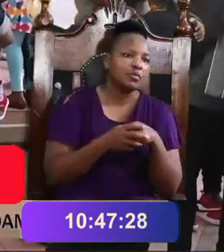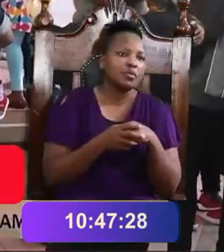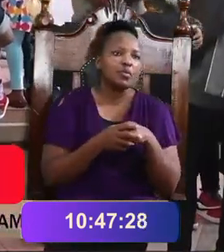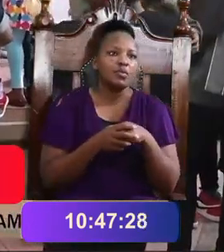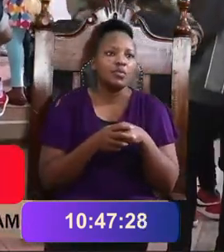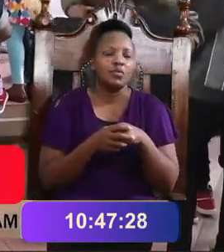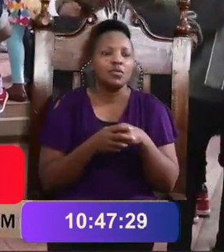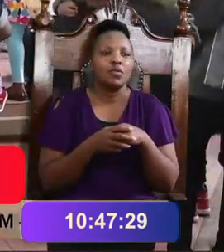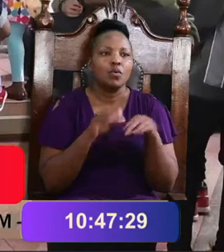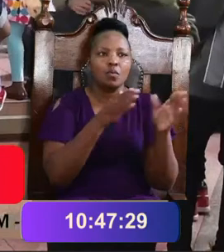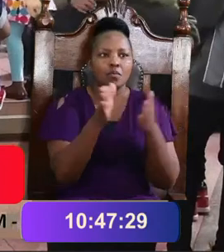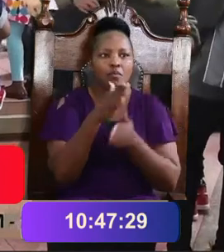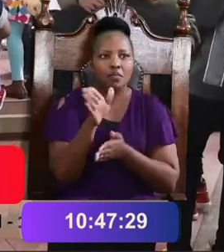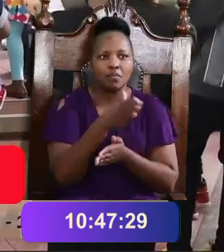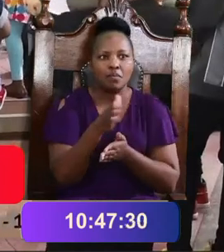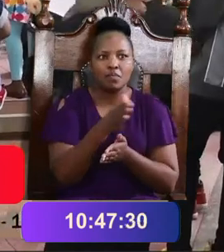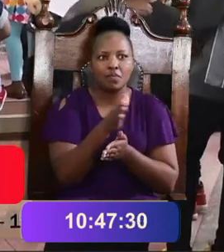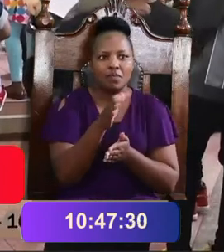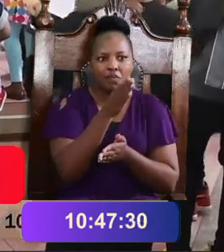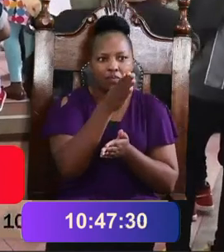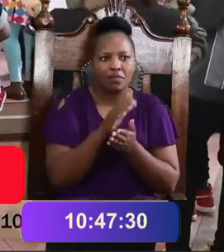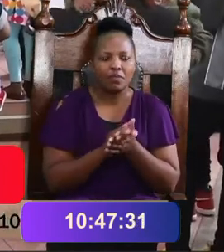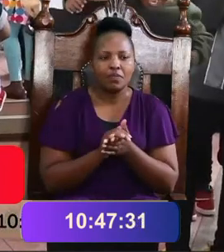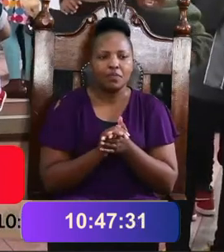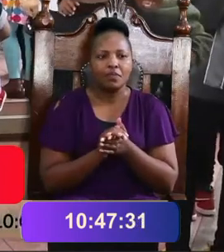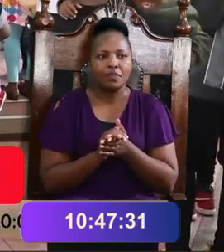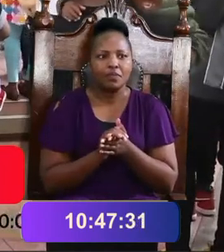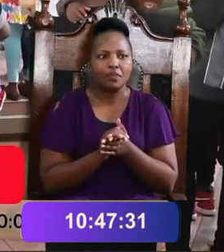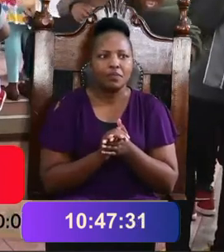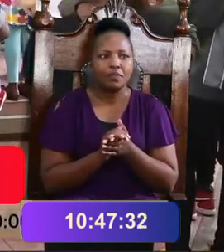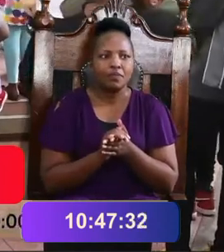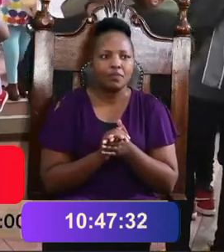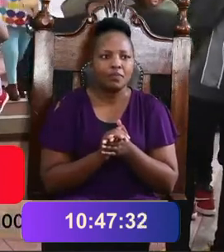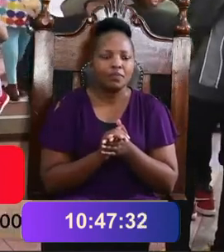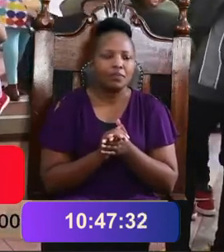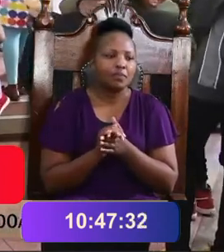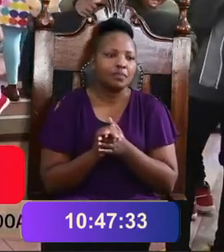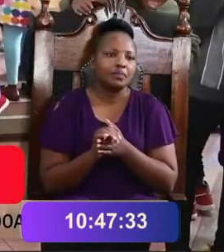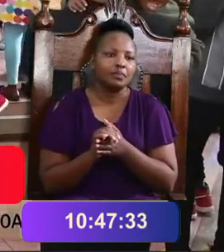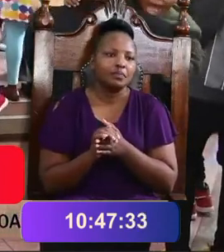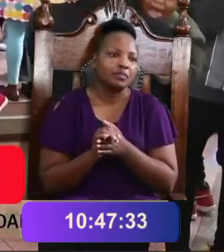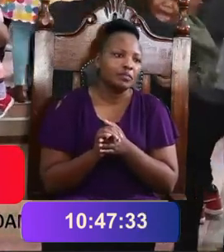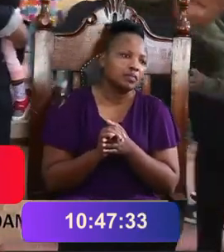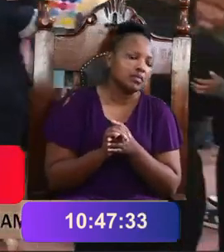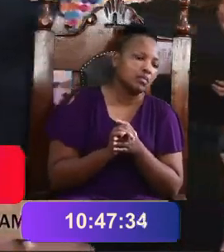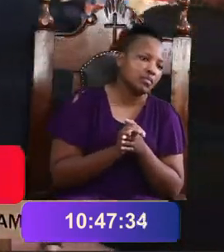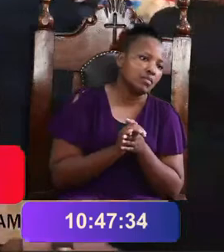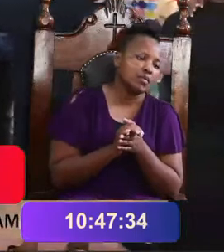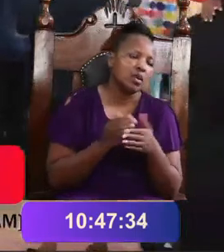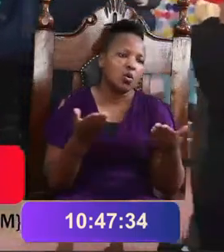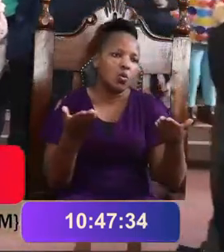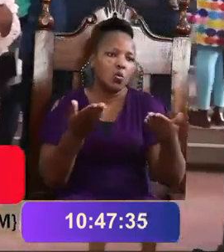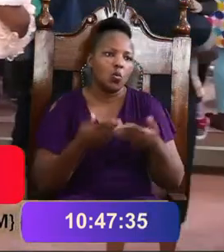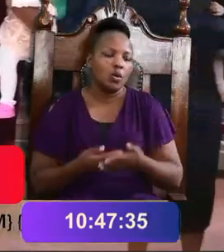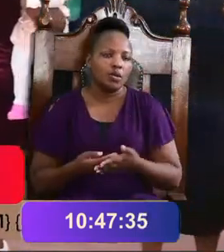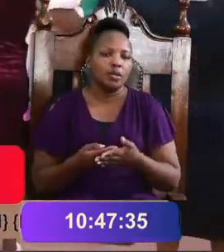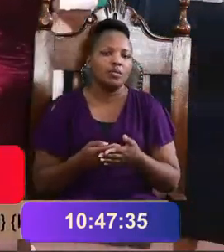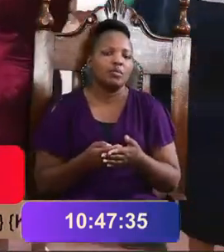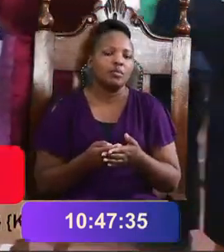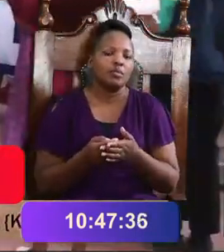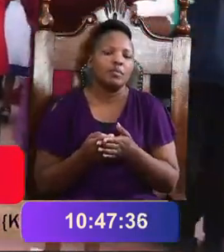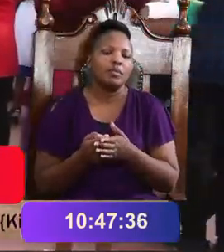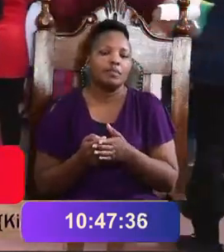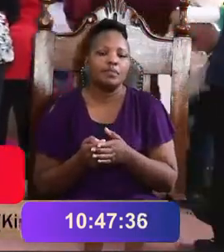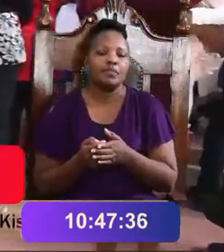Tarehe 13 ndiye wanaondoka kwa sababu wamealikwa kule Dar es Salaam